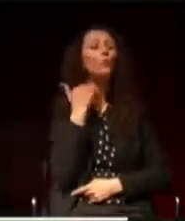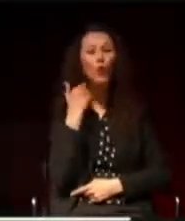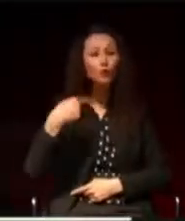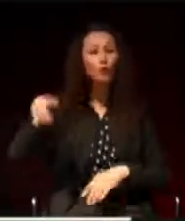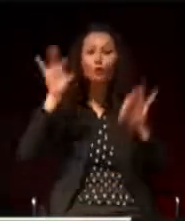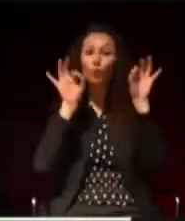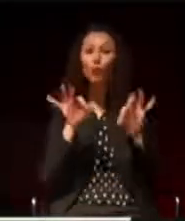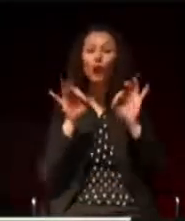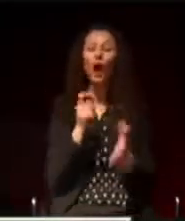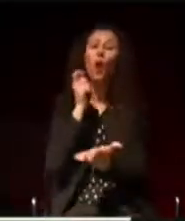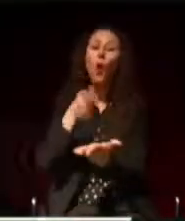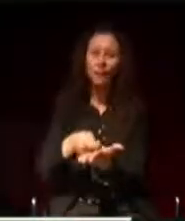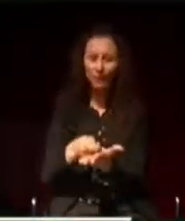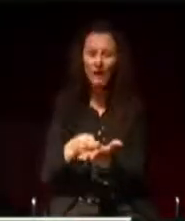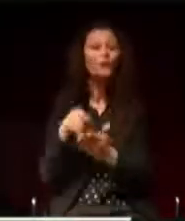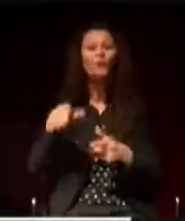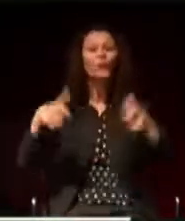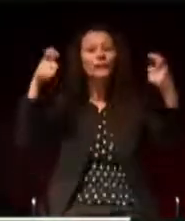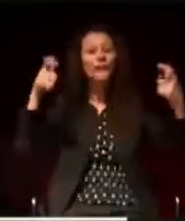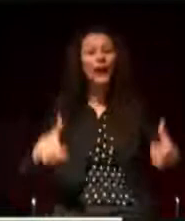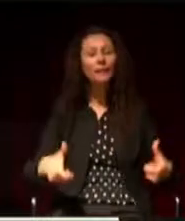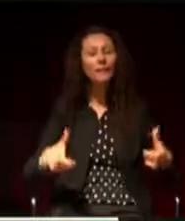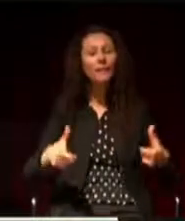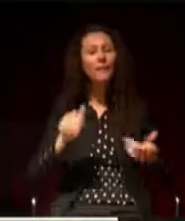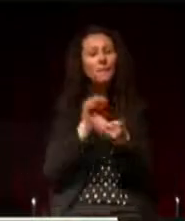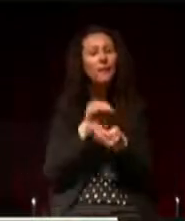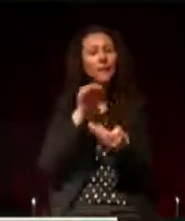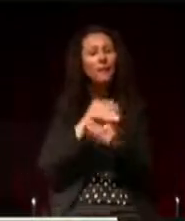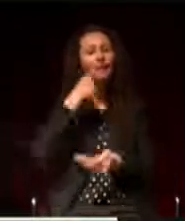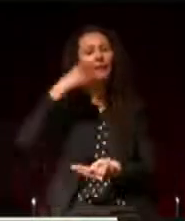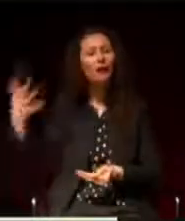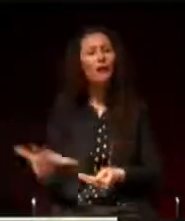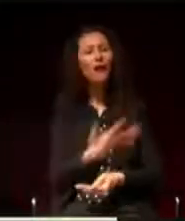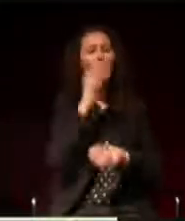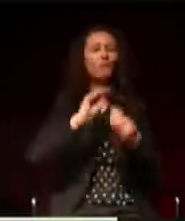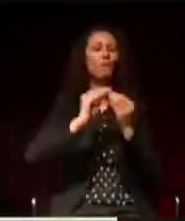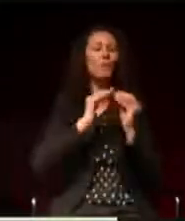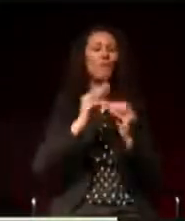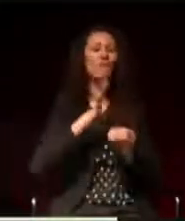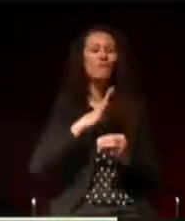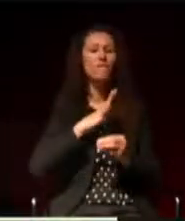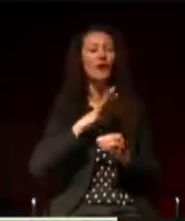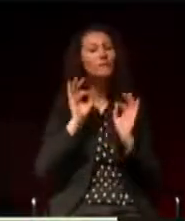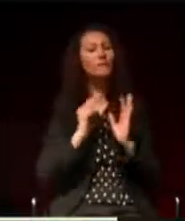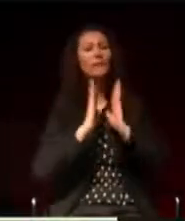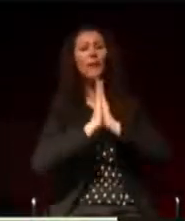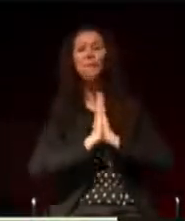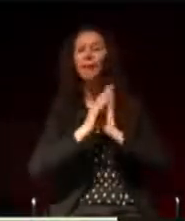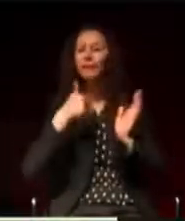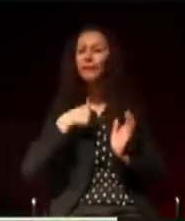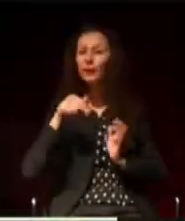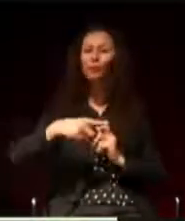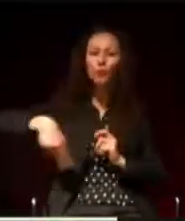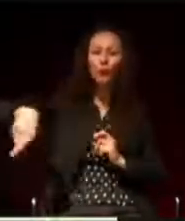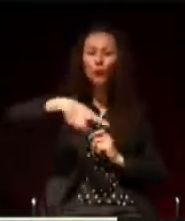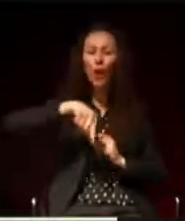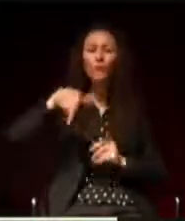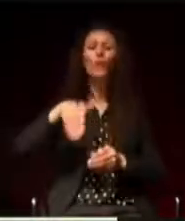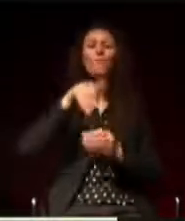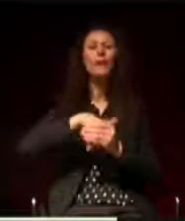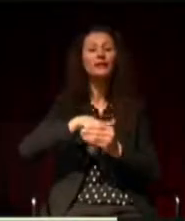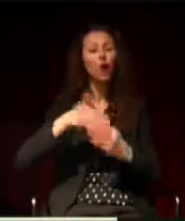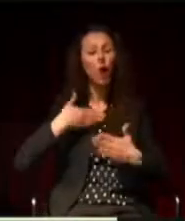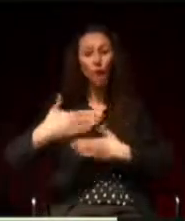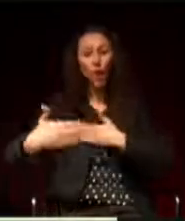borcumuzu mutlaka ödemeliyiz. Bu kentin biriken, yıllardır biriken sorunları var. Temenni ediyorum ki bunları da bu